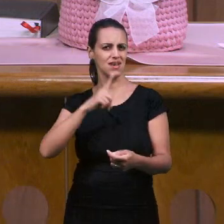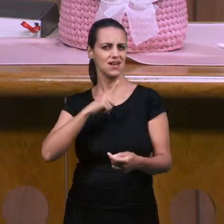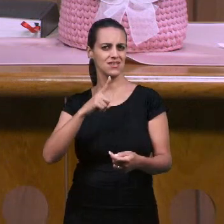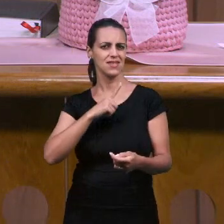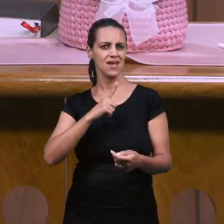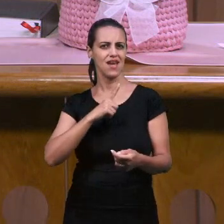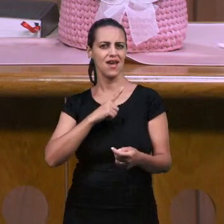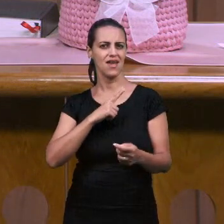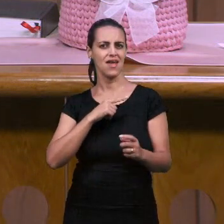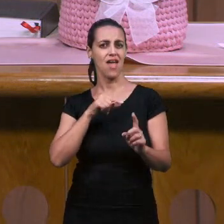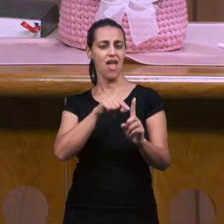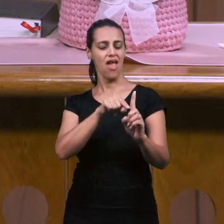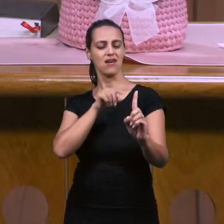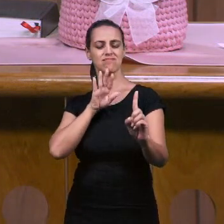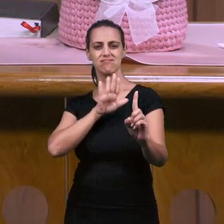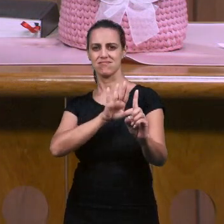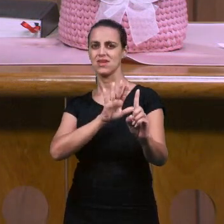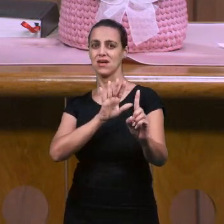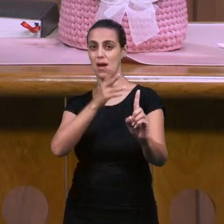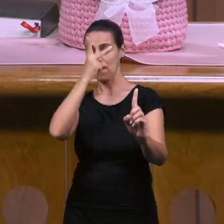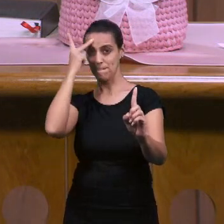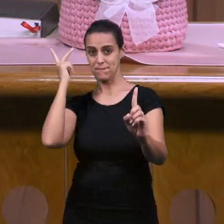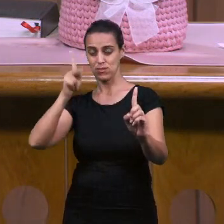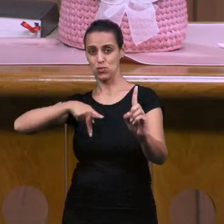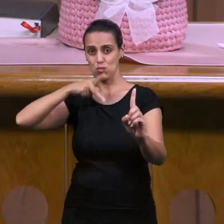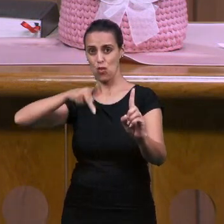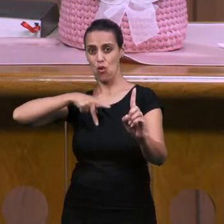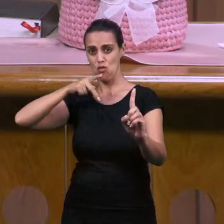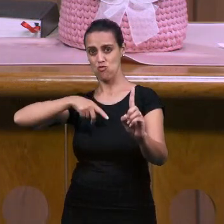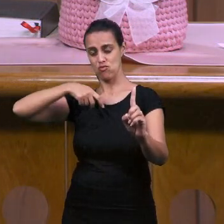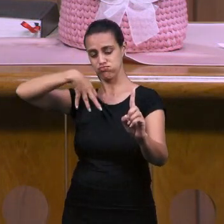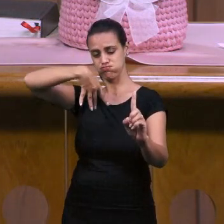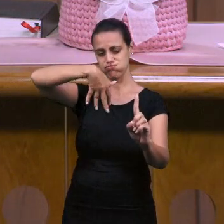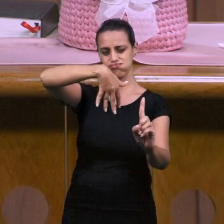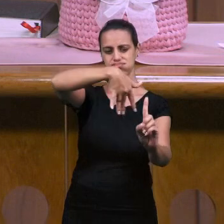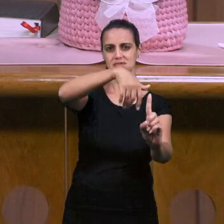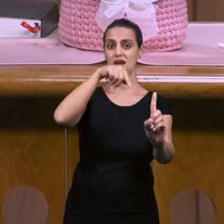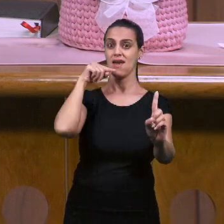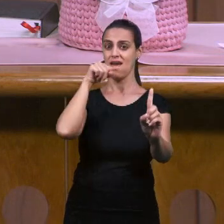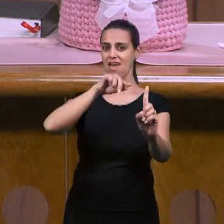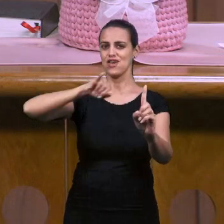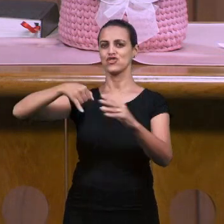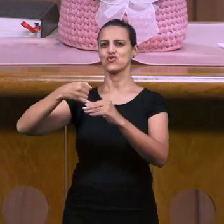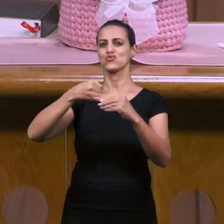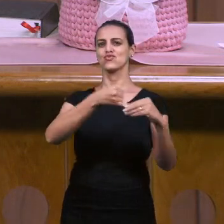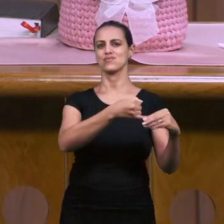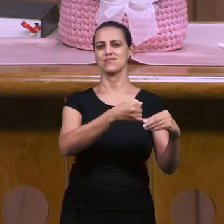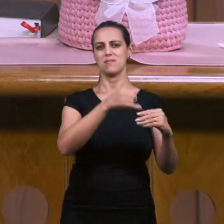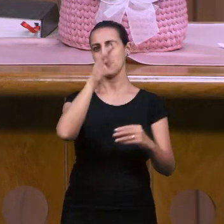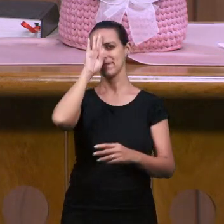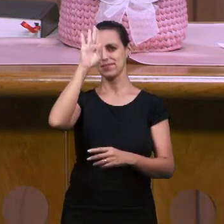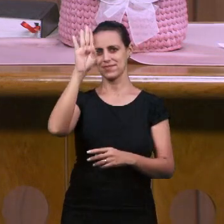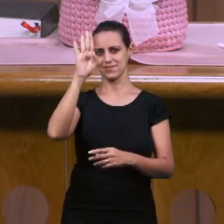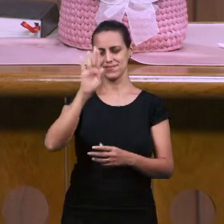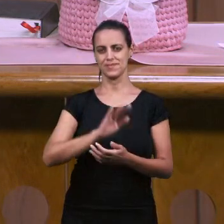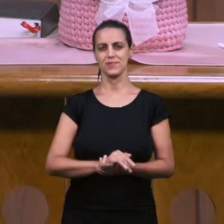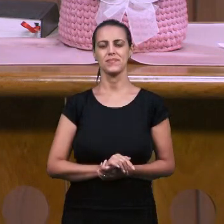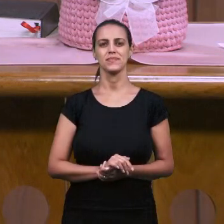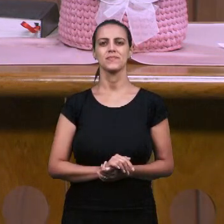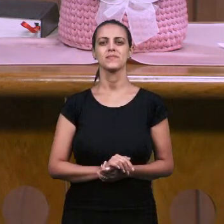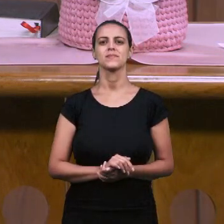nécessaire afin qu'un peuple puisse avoir les objectifs du projet de Dieu. Très